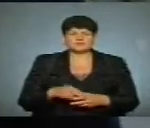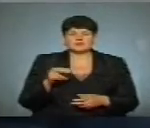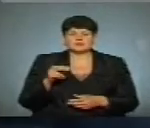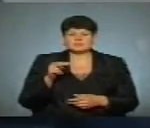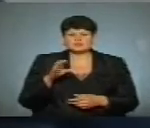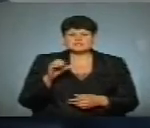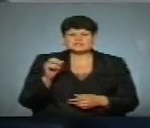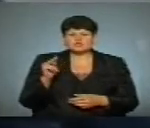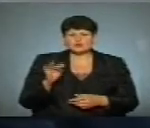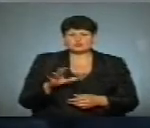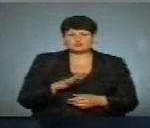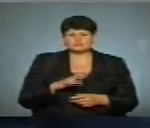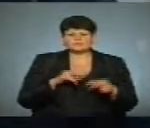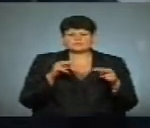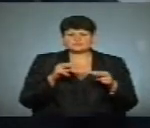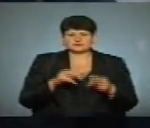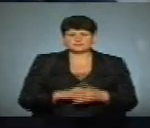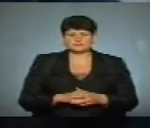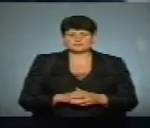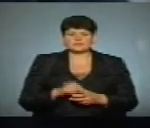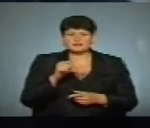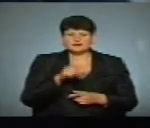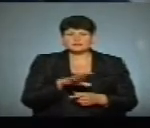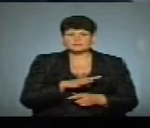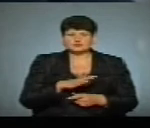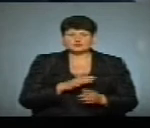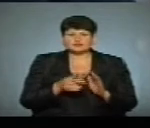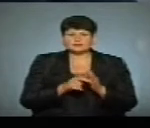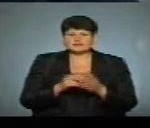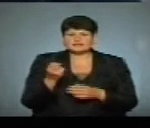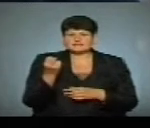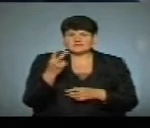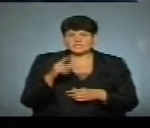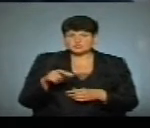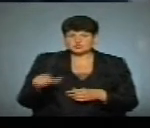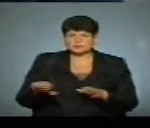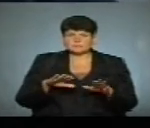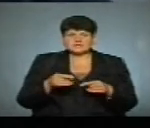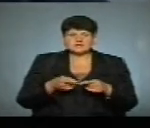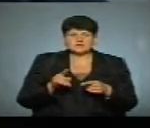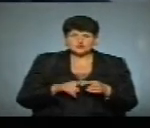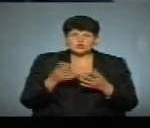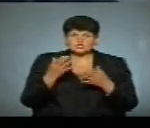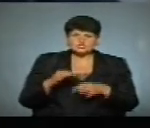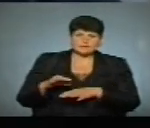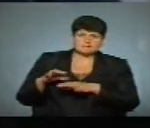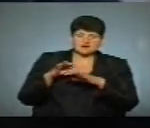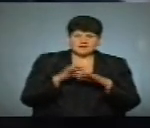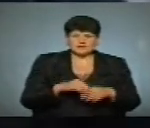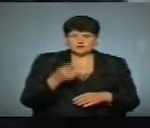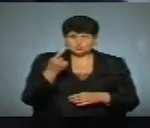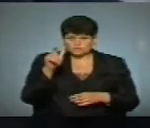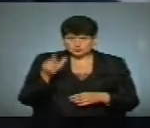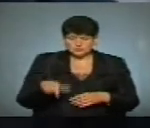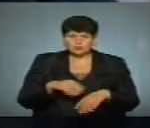понятим при складанні протоколів. Їх там знаходилось в кабінеті 12 чоловік. І після того ще привели ще одного понятого, ще